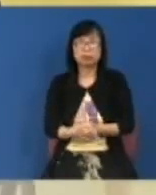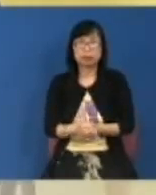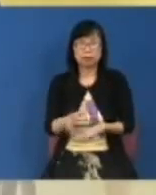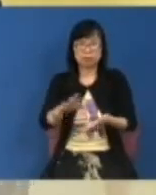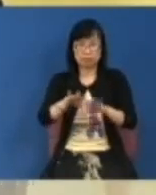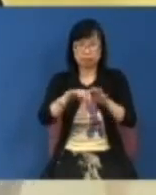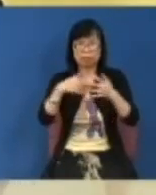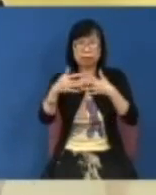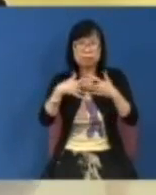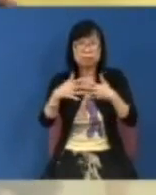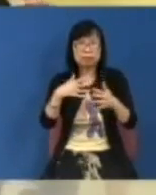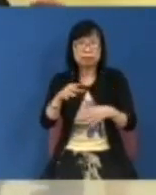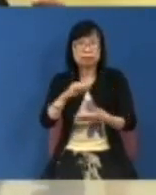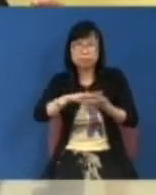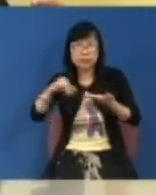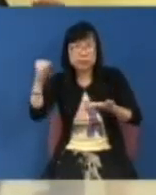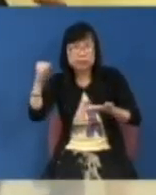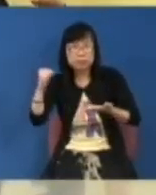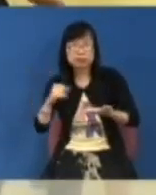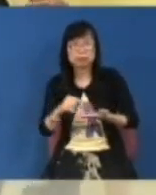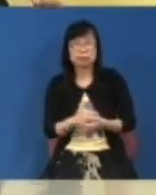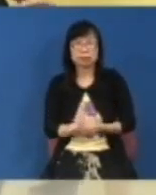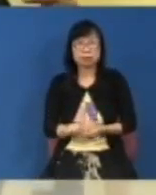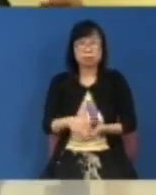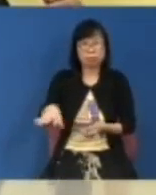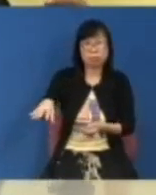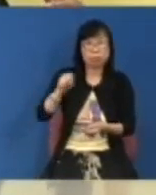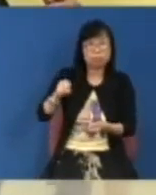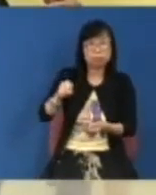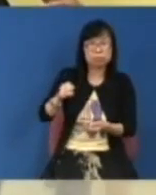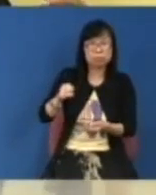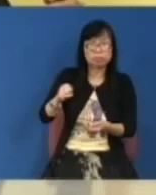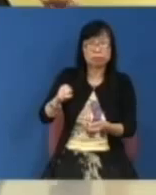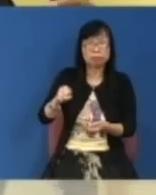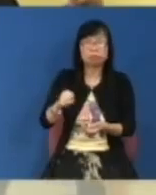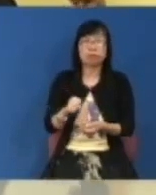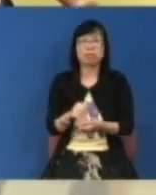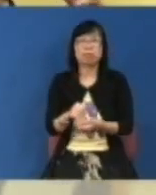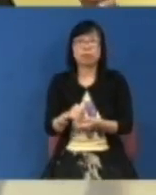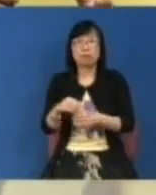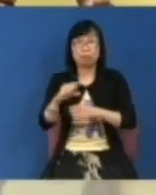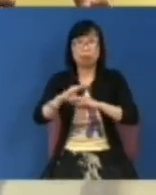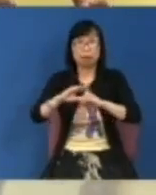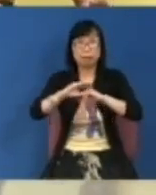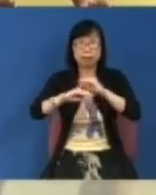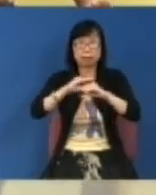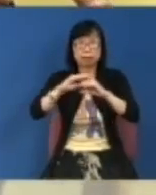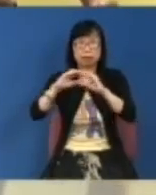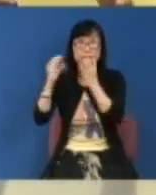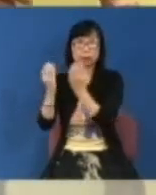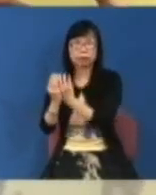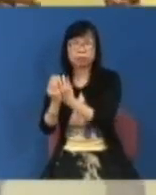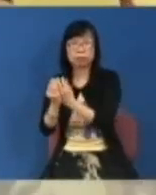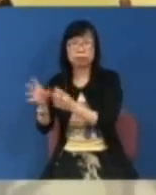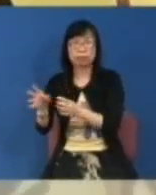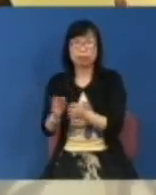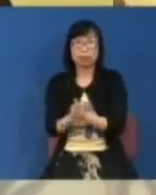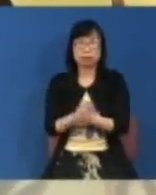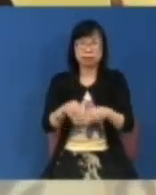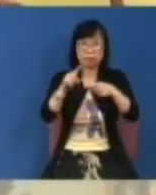清楚，你就採納咗劉江華嗰班人喺文匯大公攞翻嚟嘅垃